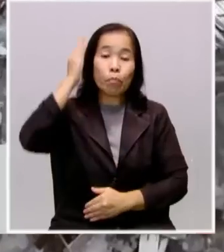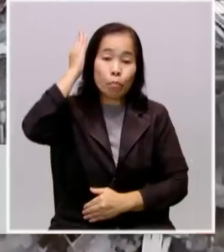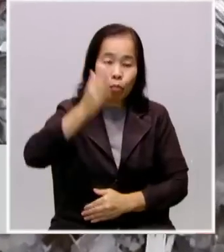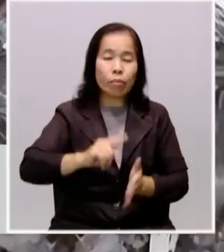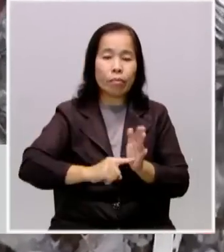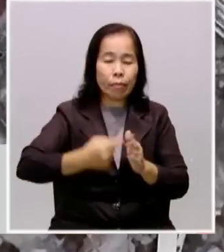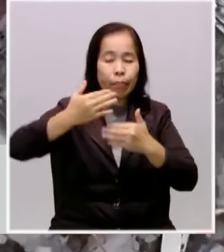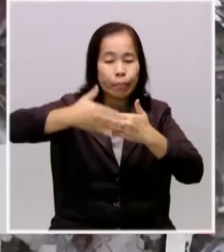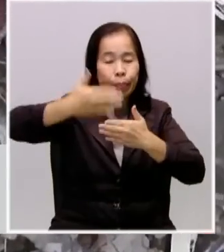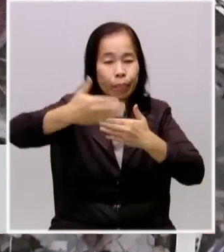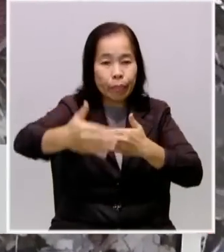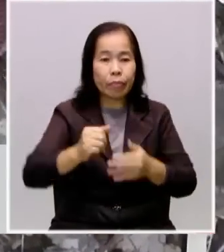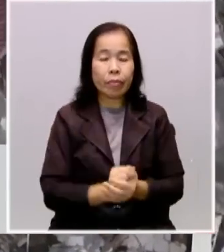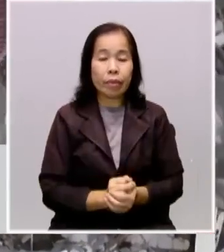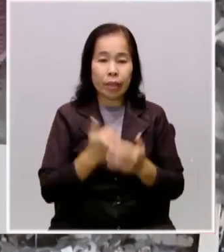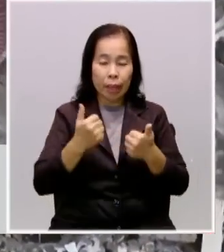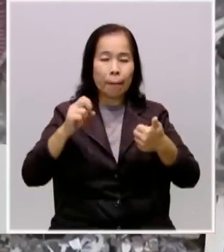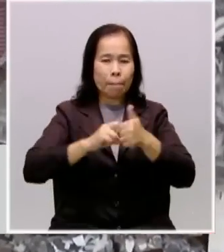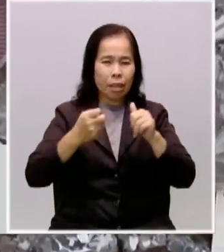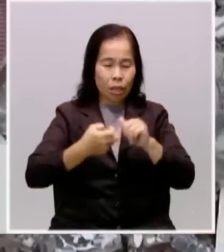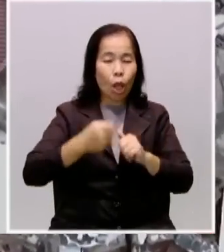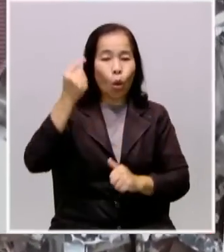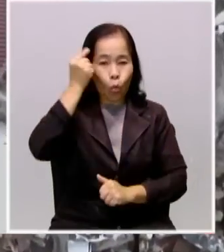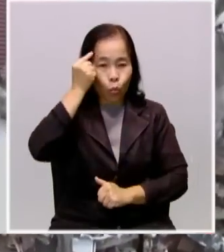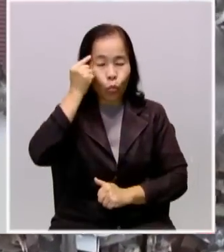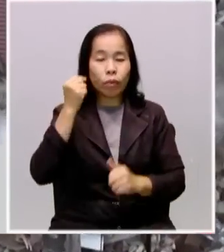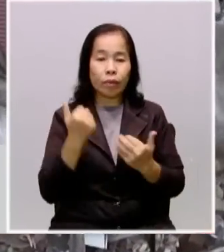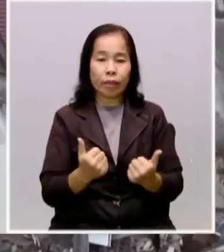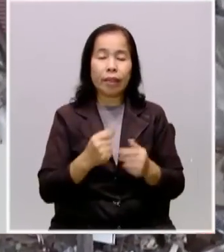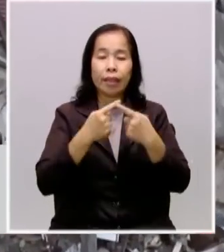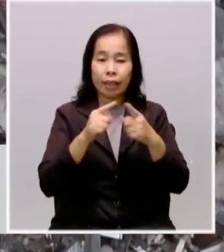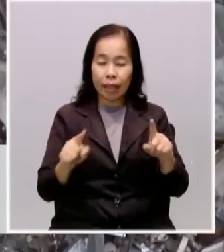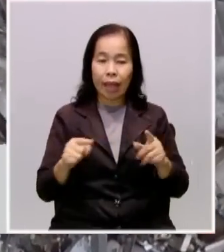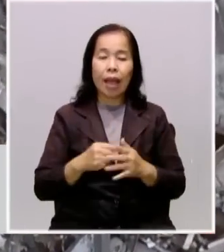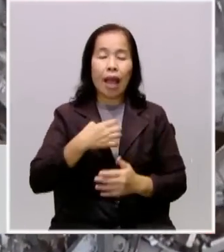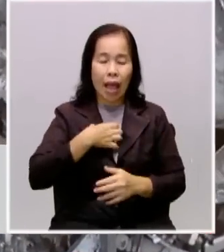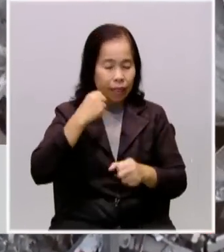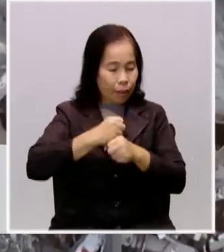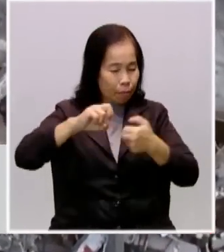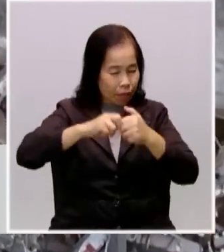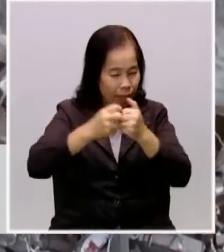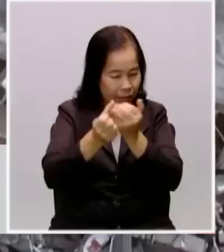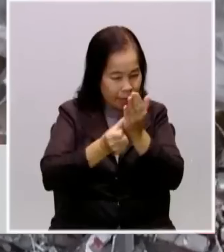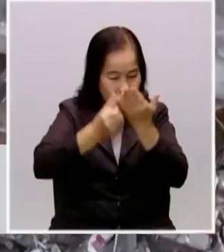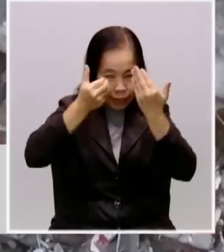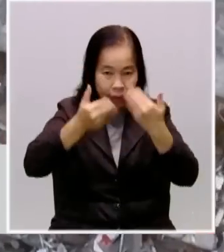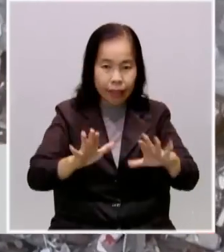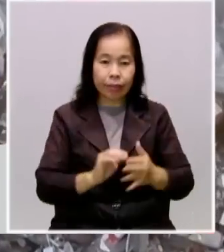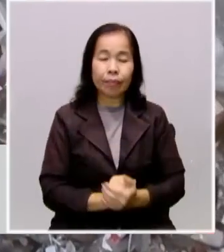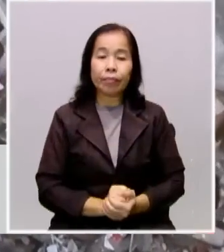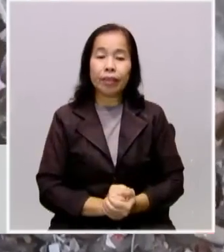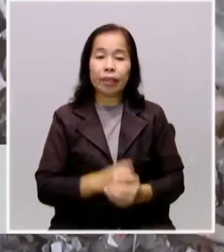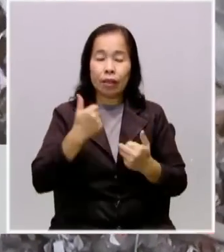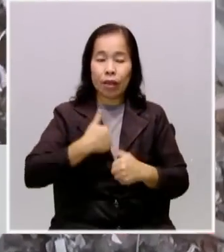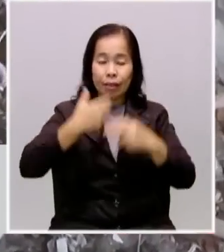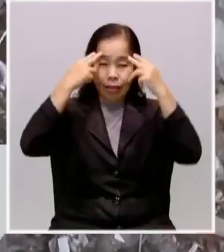และวันต่อๆไปแม้ยังมีปัญหาบางอย่างเกี่ยวกับเชื้อเพลิงแต่ก็จะเอาชนะปัญหานี้ได้ค่ะอย่างไรก็ตามผู้นำตุ